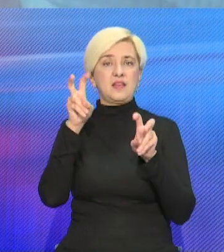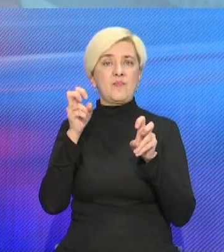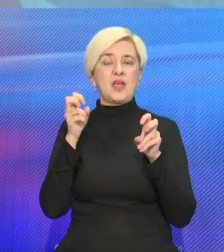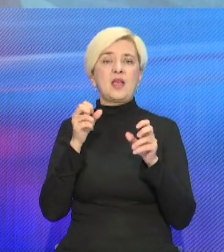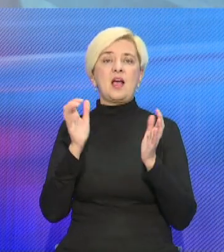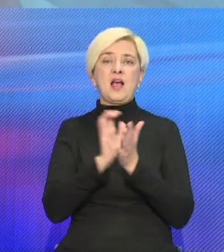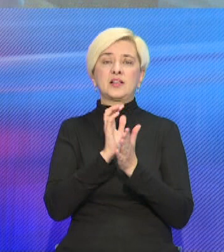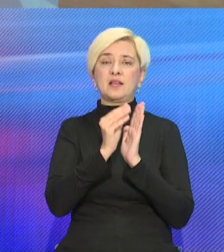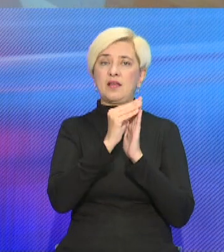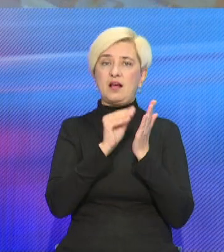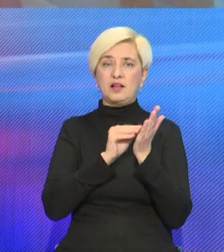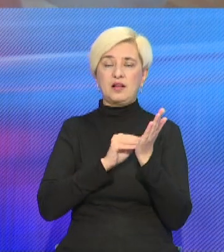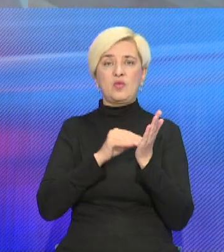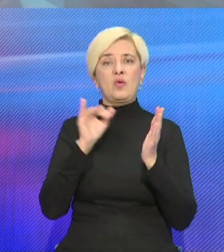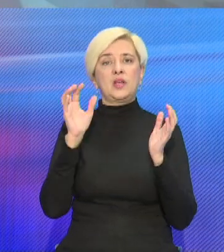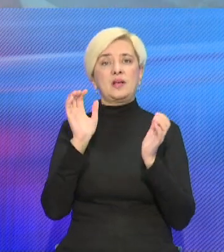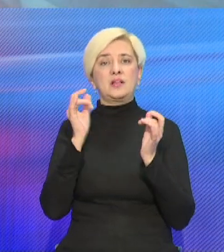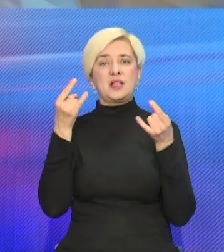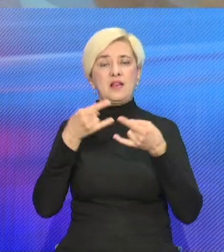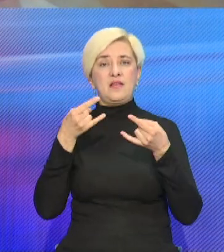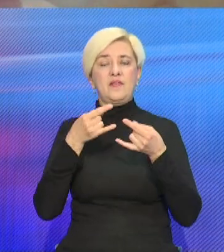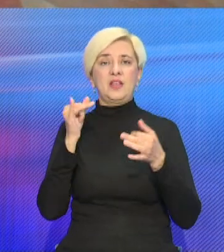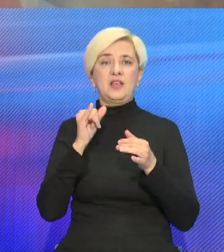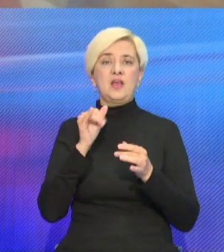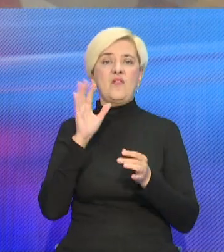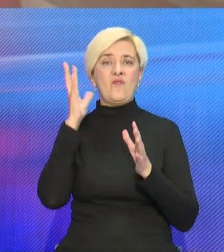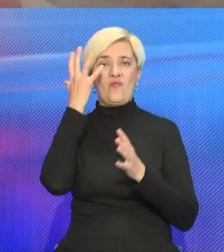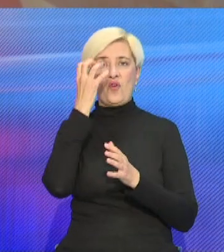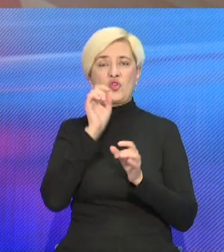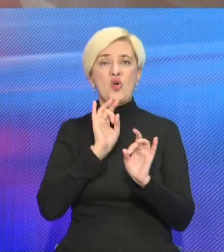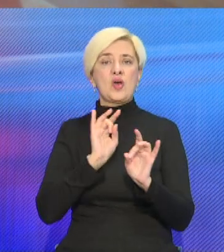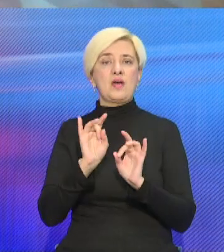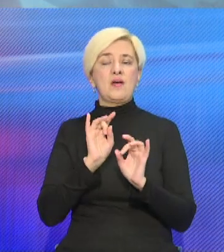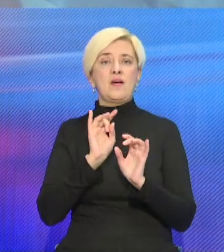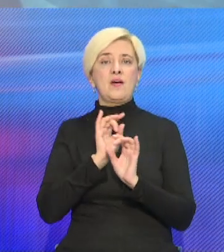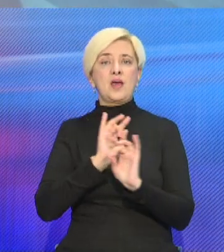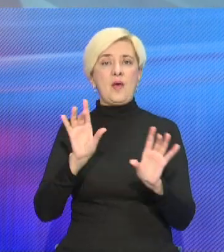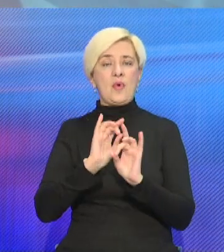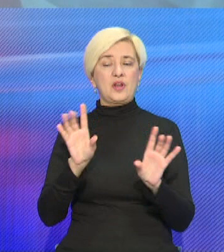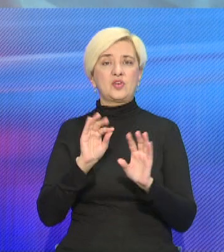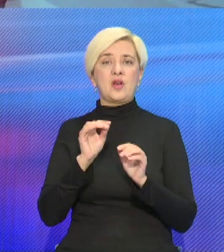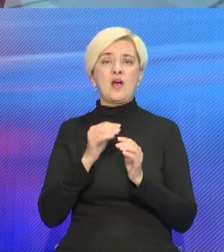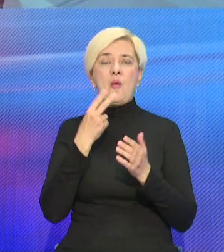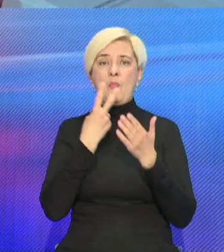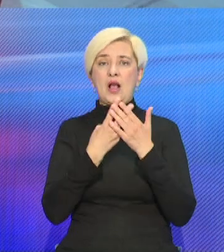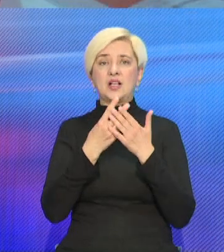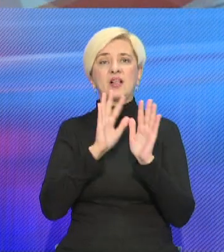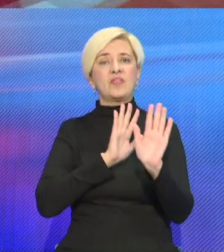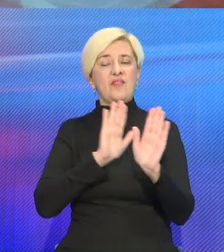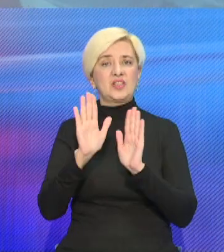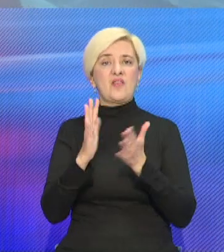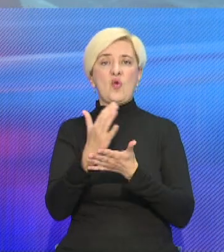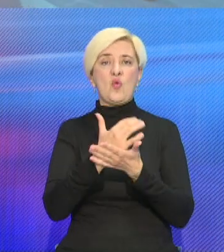й шматліких фоторепортажів. Ліпші здимки усього 50 робіт представлені на виставі «Уборка хліба. Справа